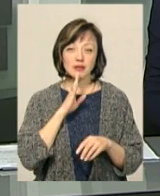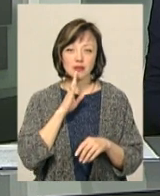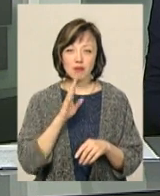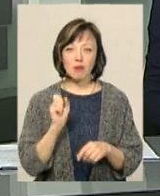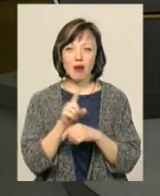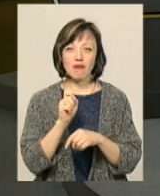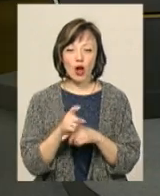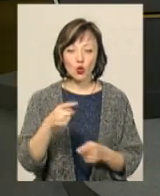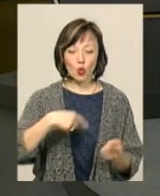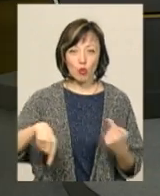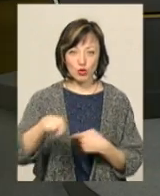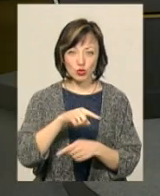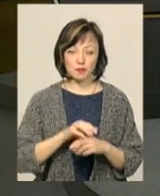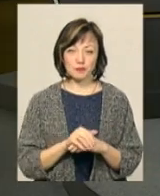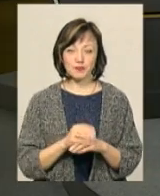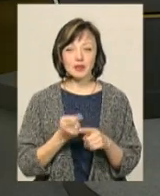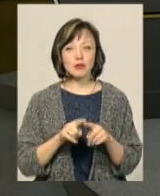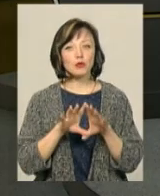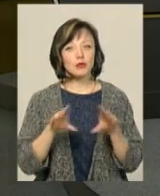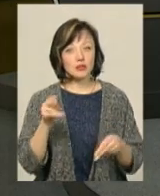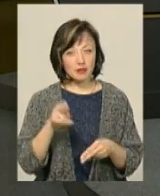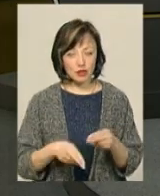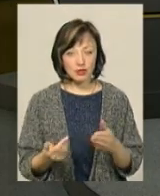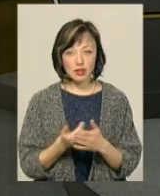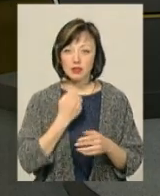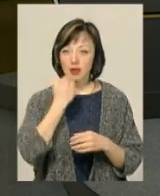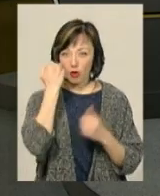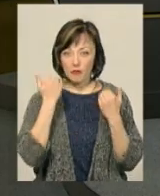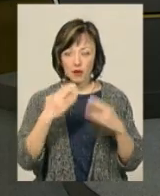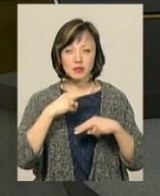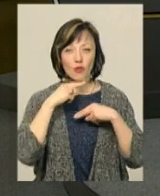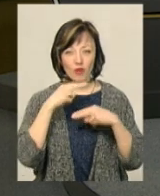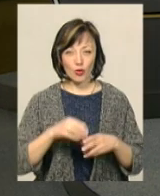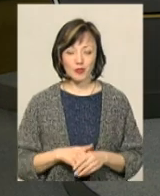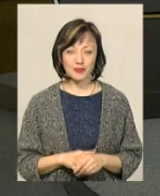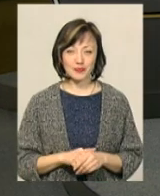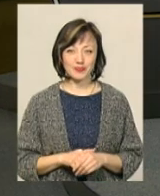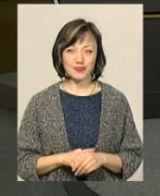з обручем. На цьому ми завершуємо випуск. Дякуємо вам за увагу.